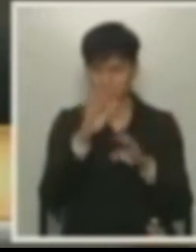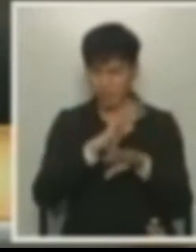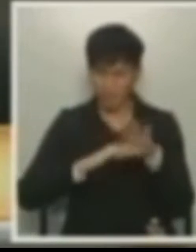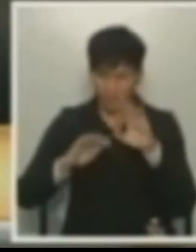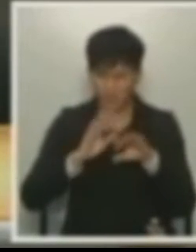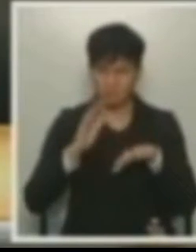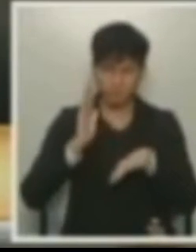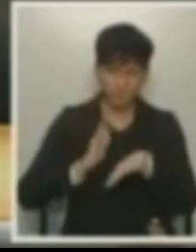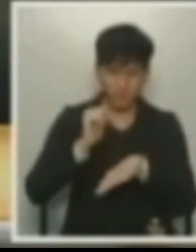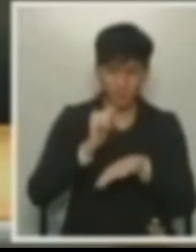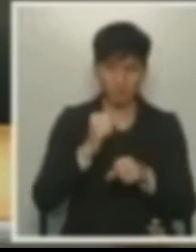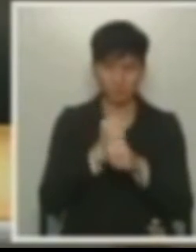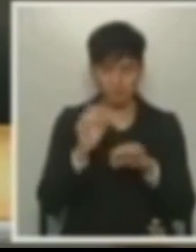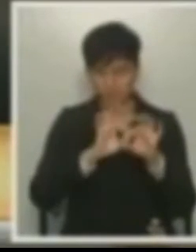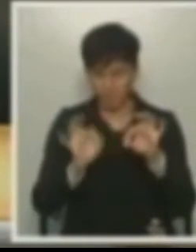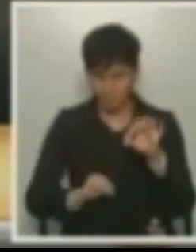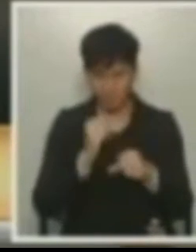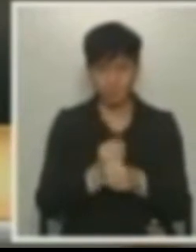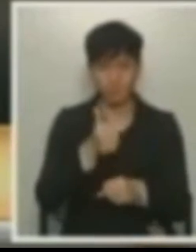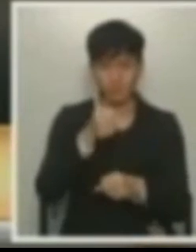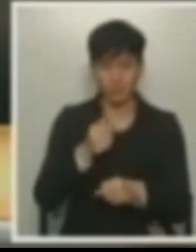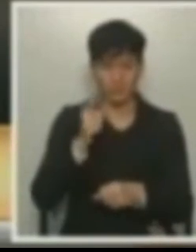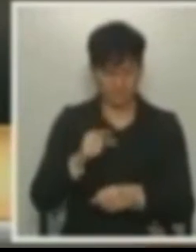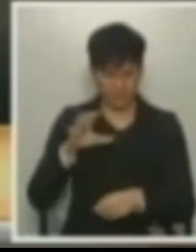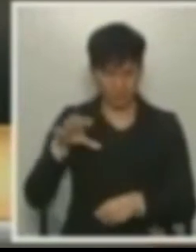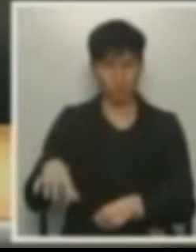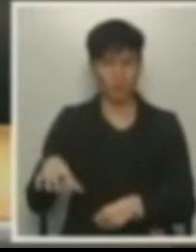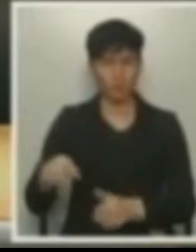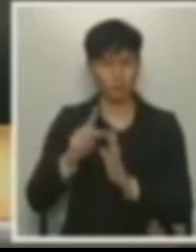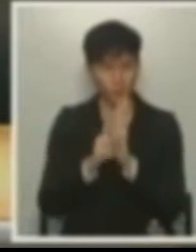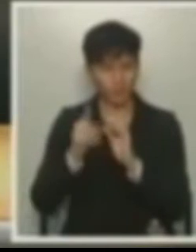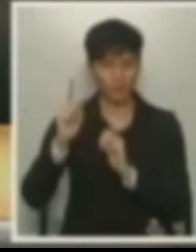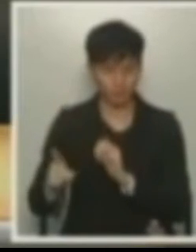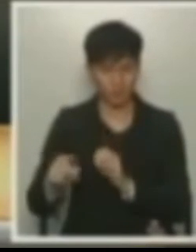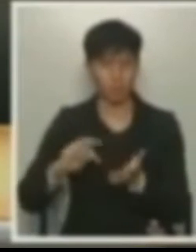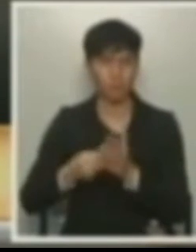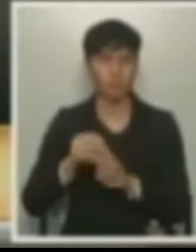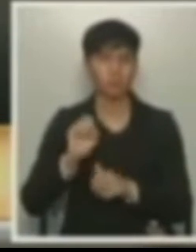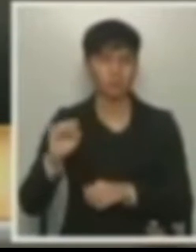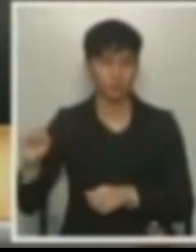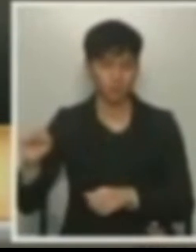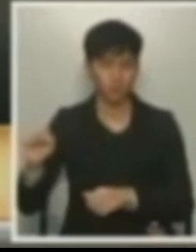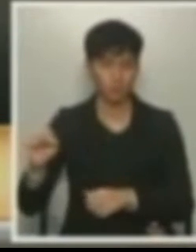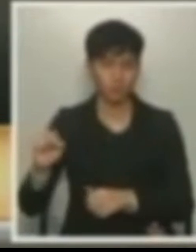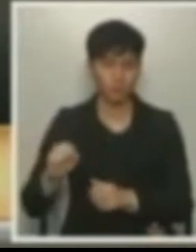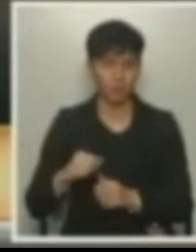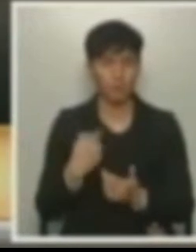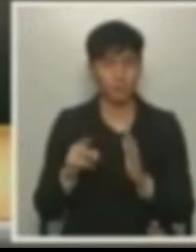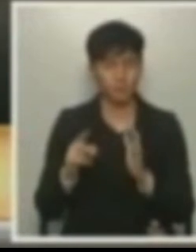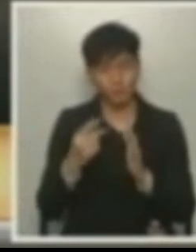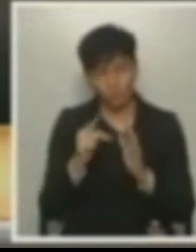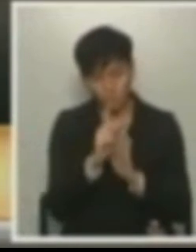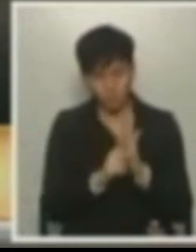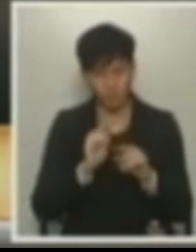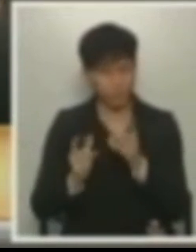างกฎหมายแต่องค์กรที่ออกกฎหมายจริงๆคือพวกเรานะครับสภาผู้แทนราษฎรแต่มือร่างกฎหมายที่เราบอกว่าคัดกันหัวกะทิเนี่ย